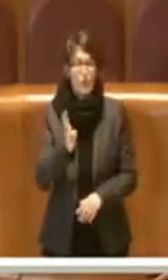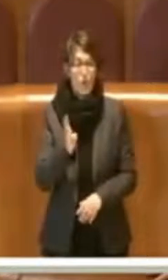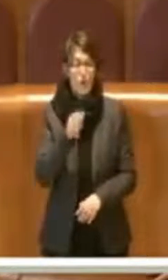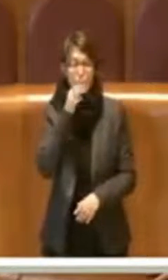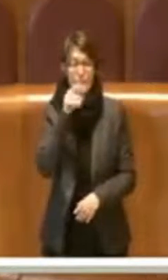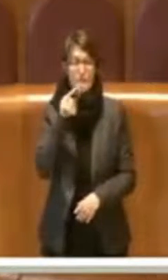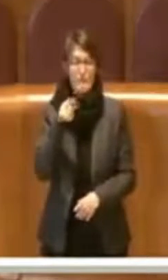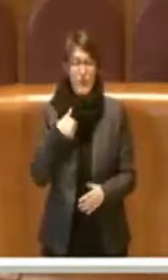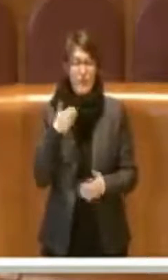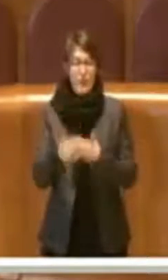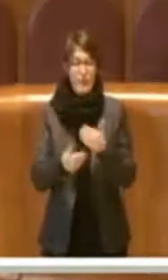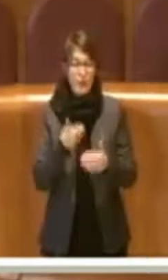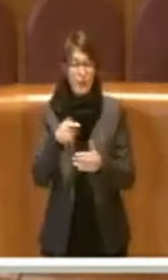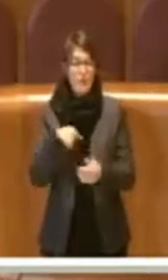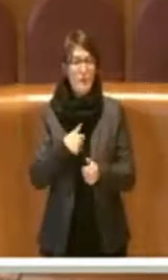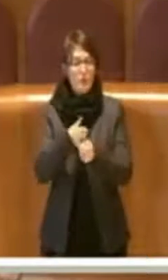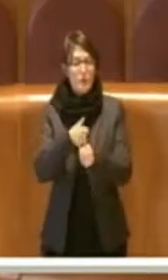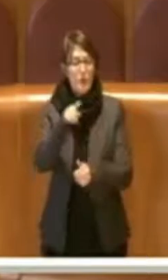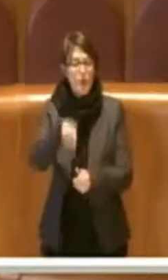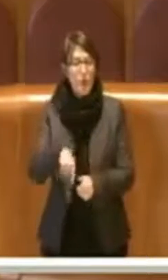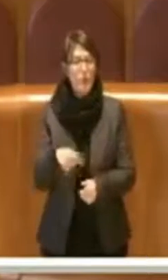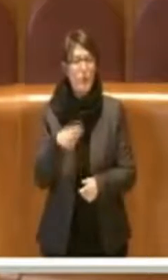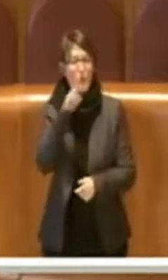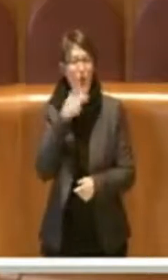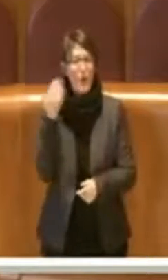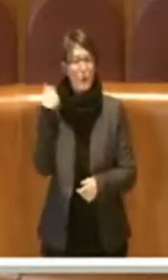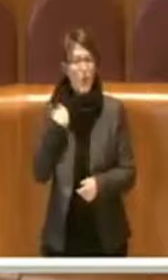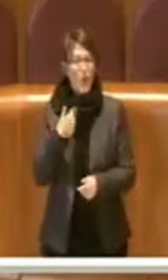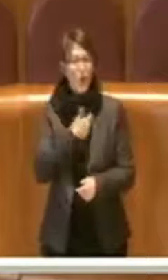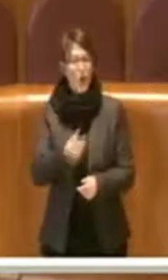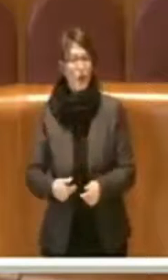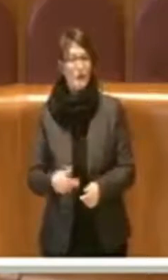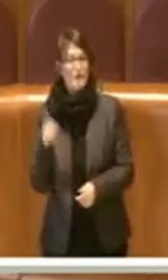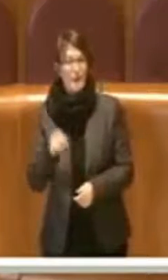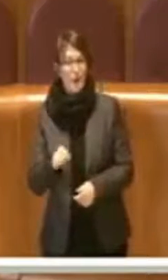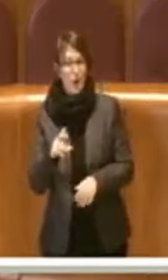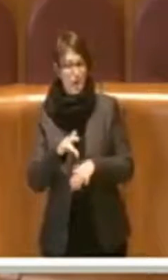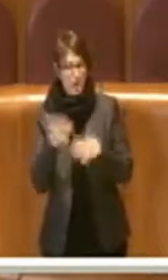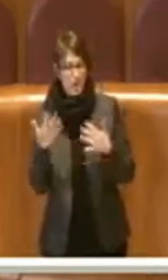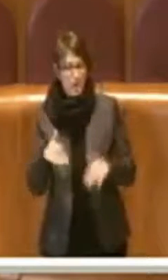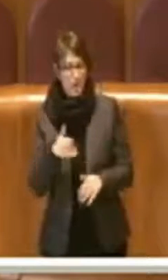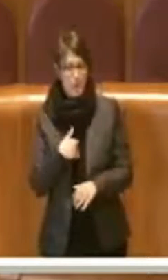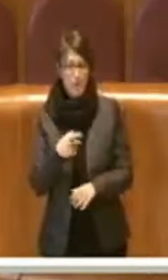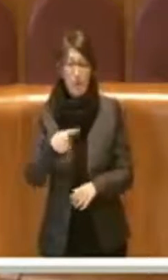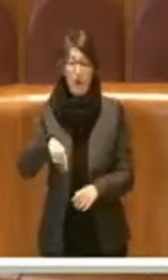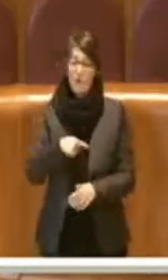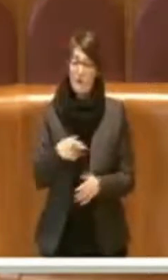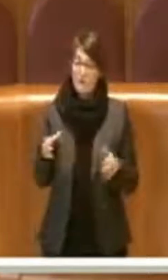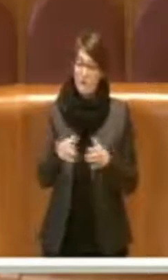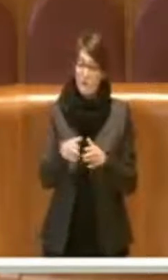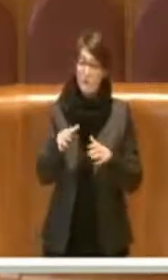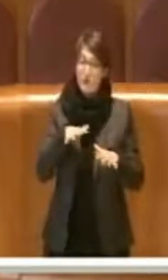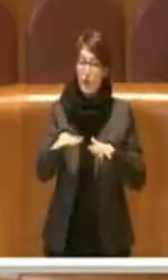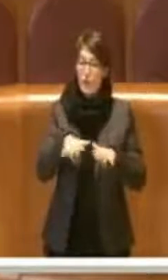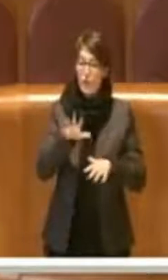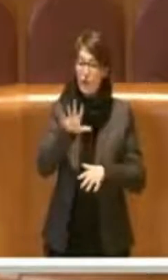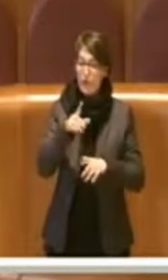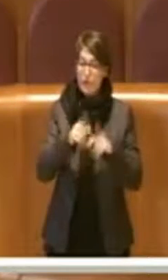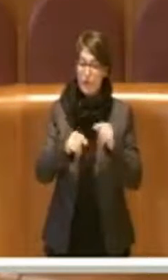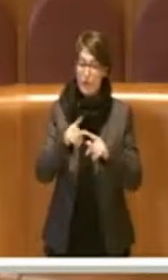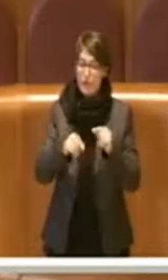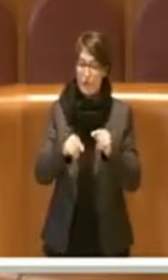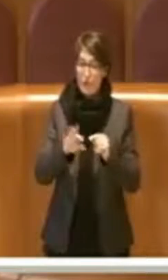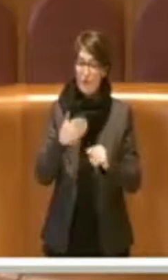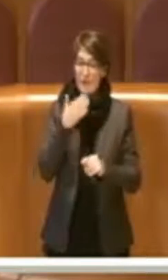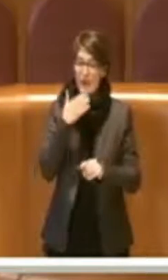anche quando ero consigliera di opposizione e noi come gruppo del Movimento 5 Stelle con il consigliere Marco